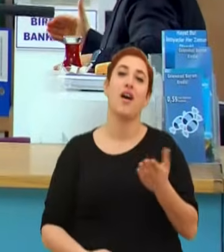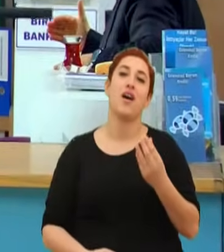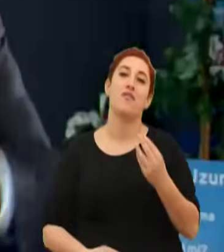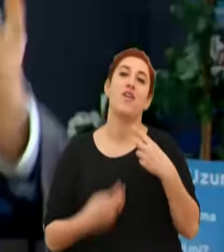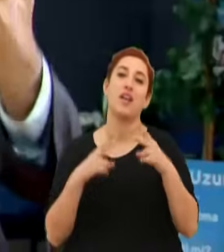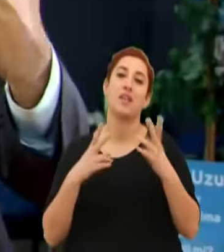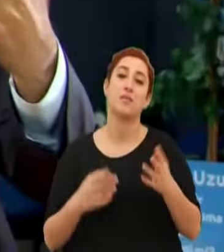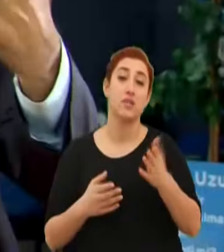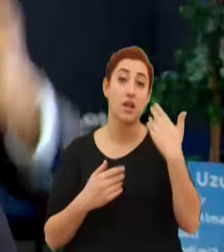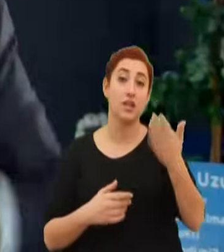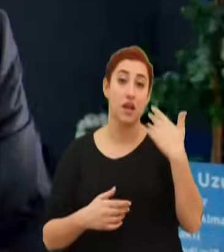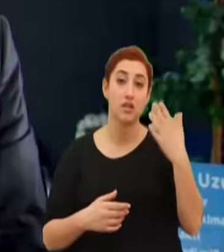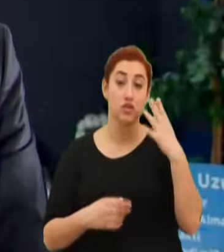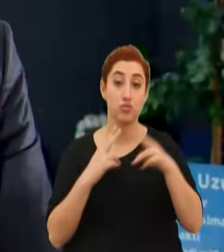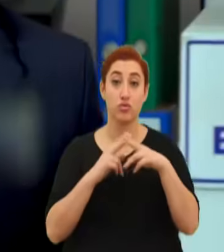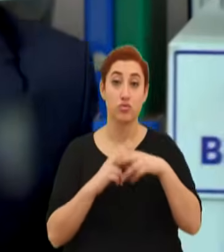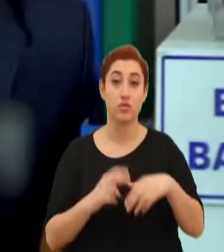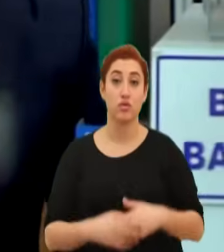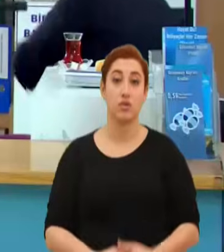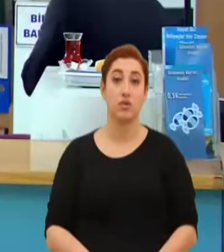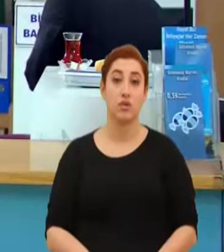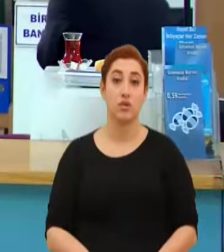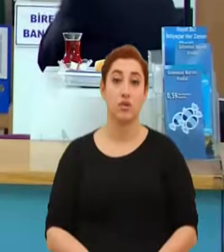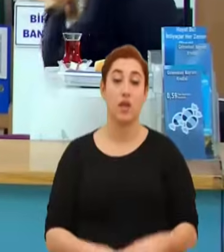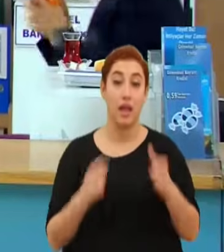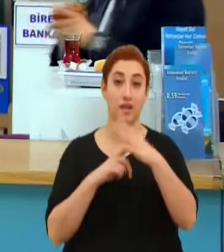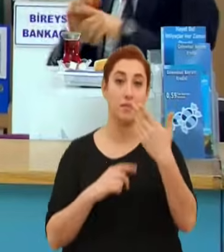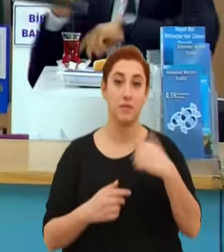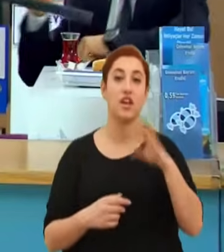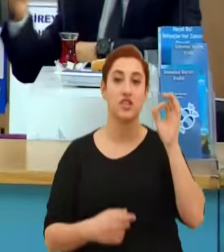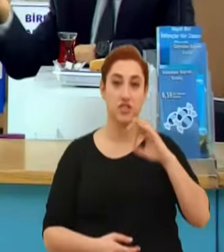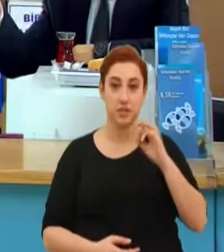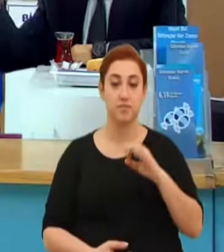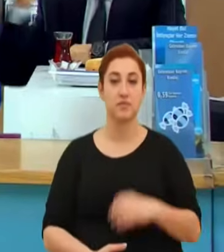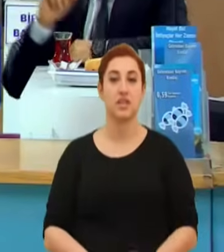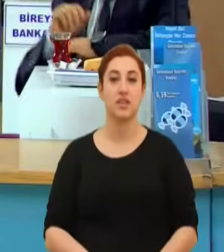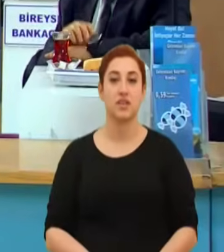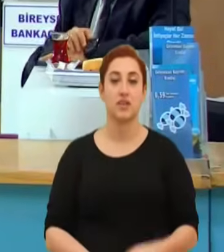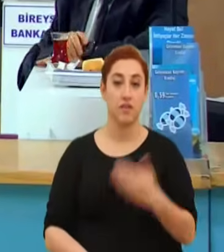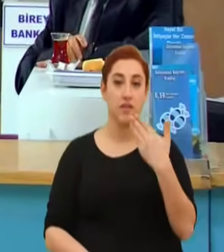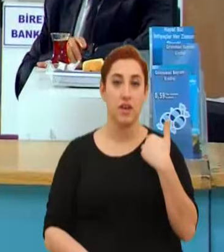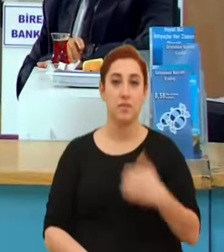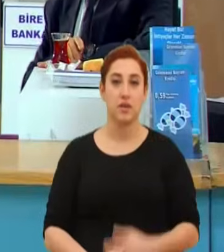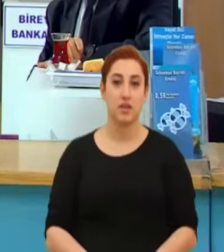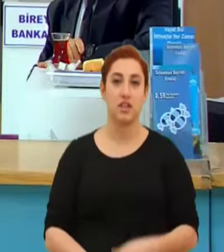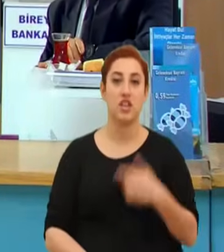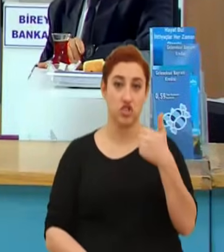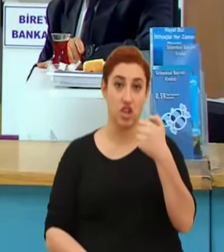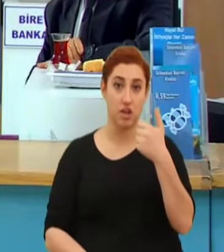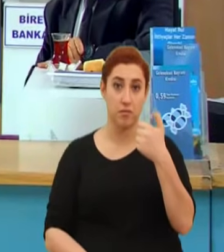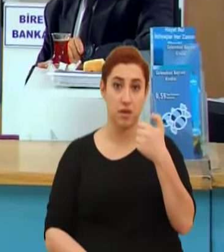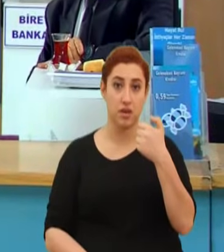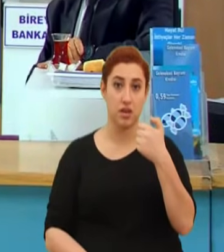etmez. At. Çabuk. Nerede bekala? Şimdi. Ver bakayım şunu.